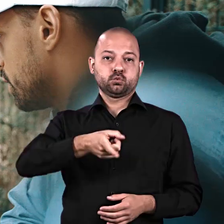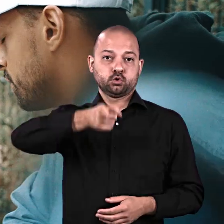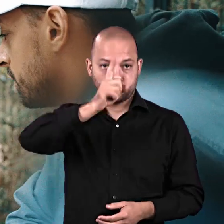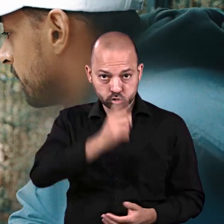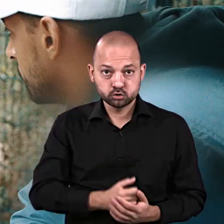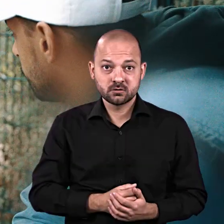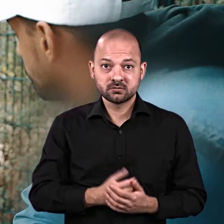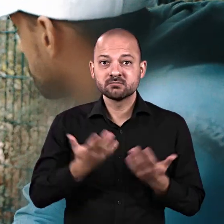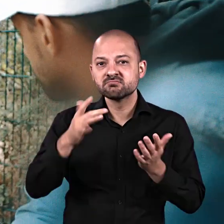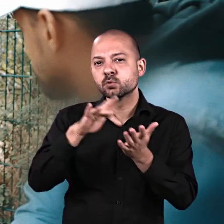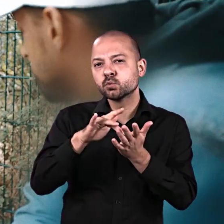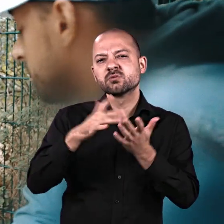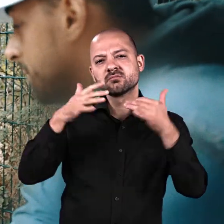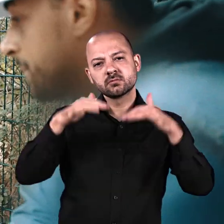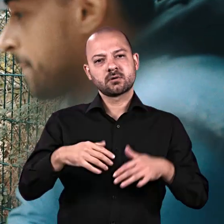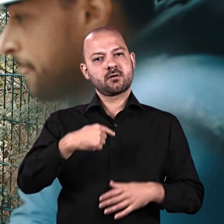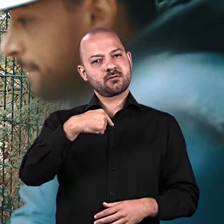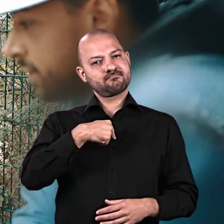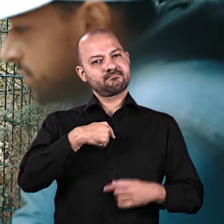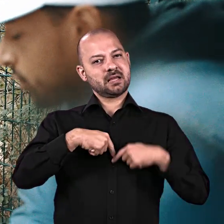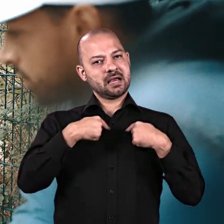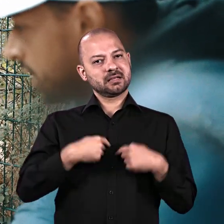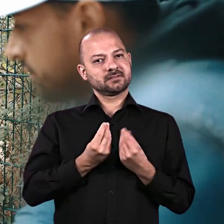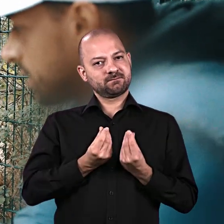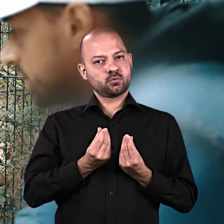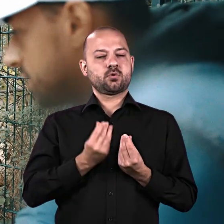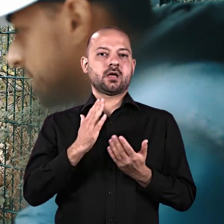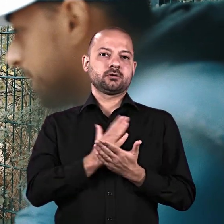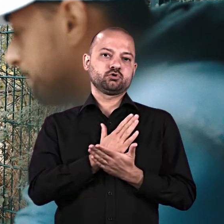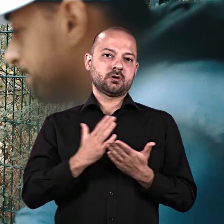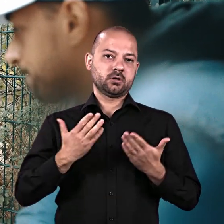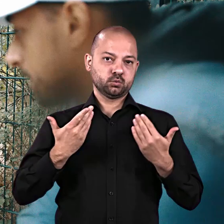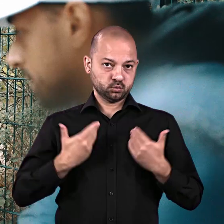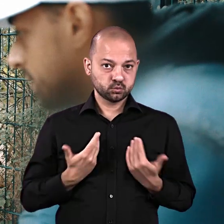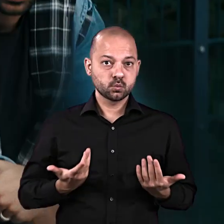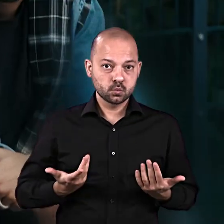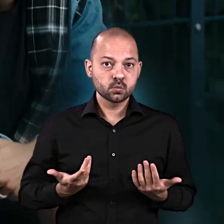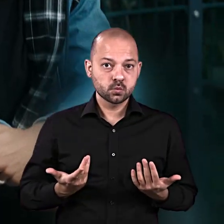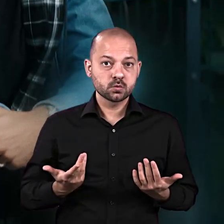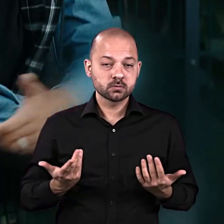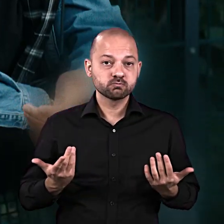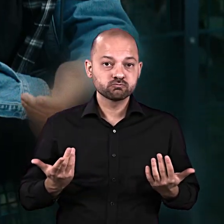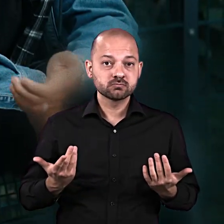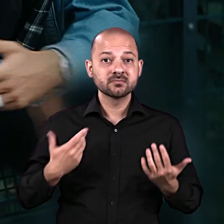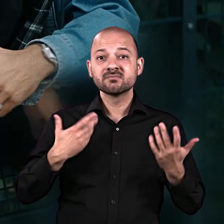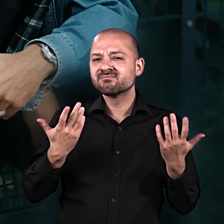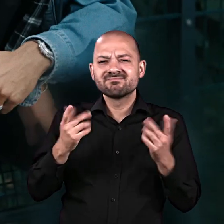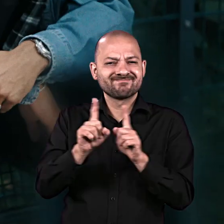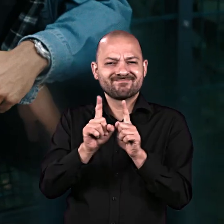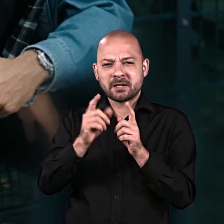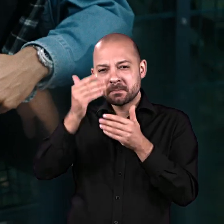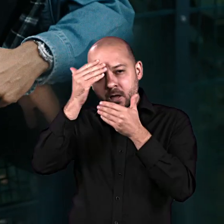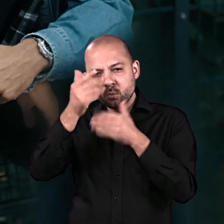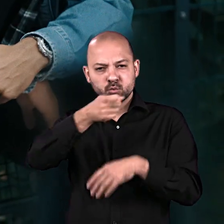dann habe ich mich am Ende für Deutschland entschieden. Aus den Gründen einfach, dass ich einfach mein Herz habe